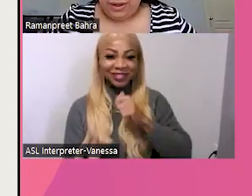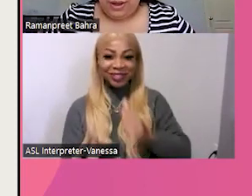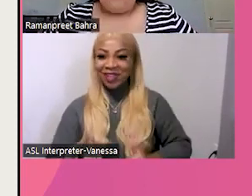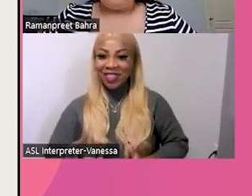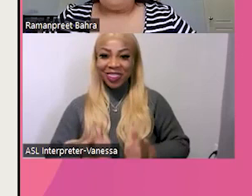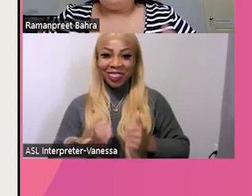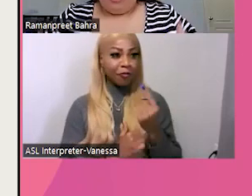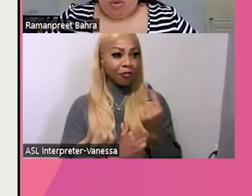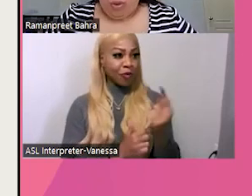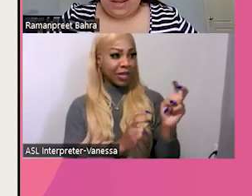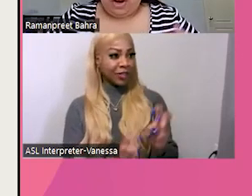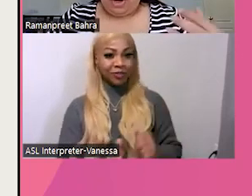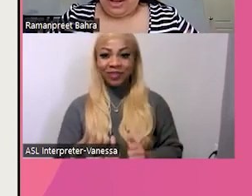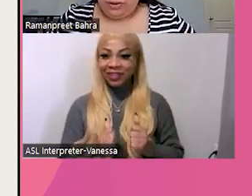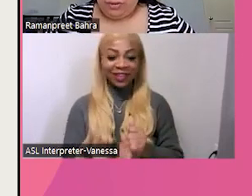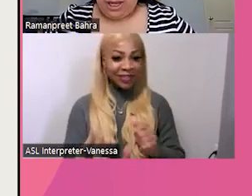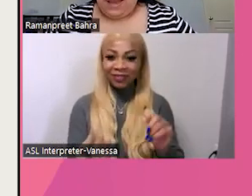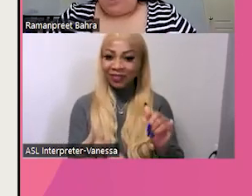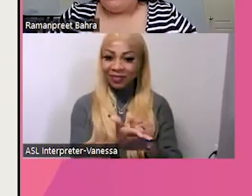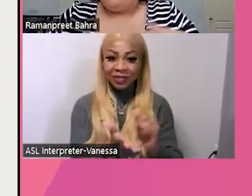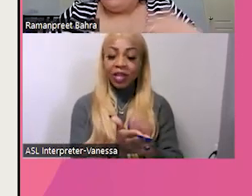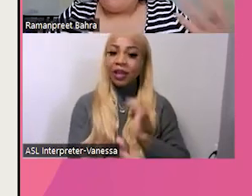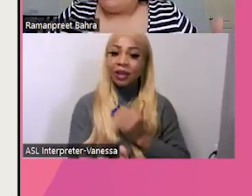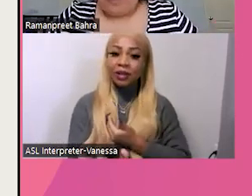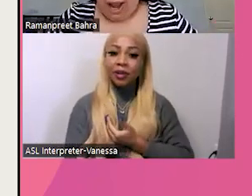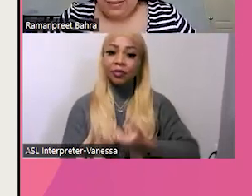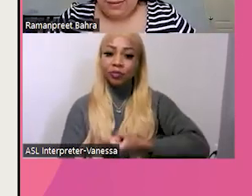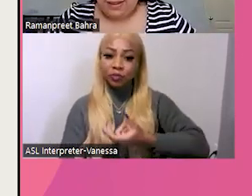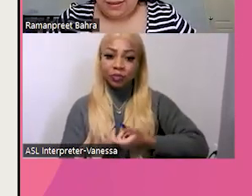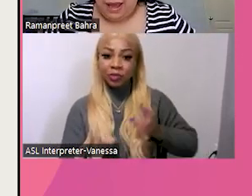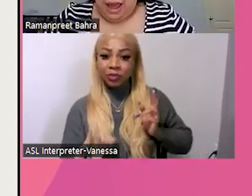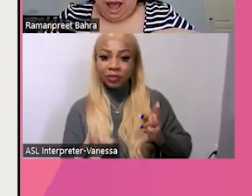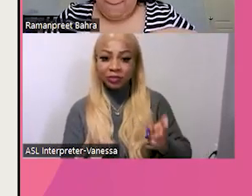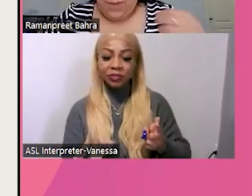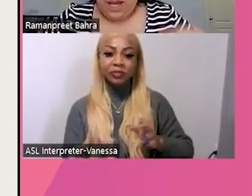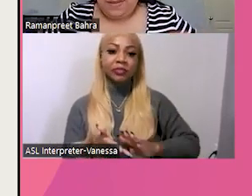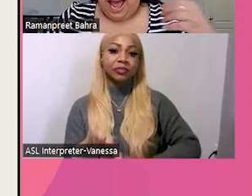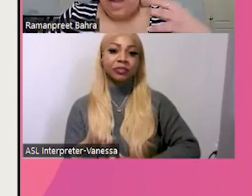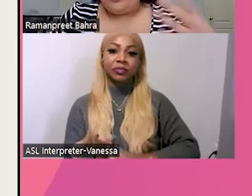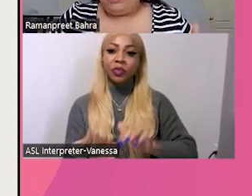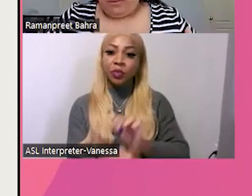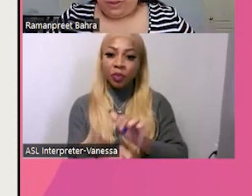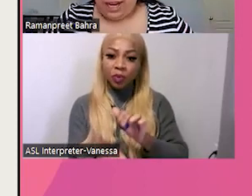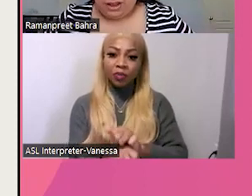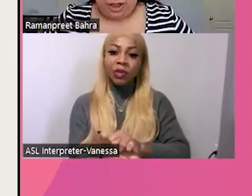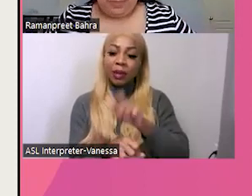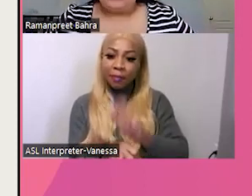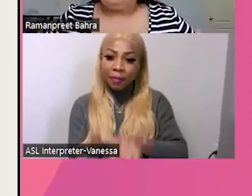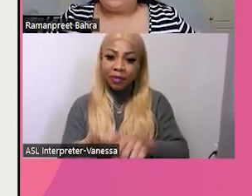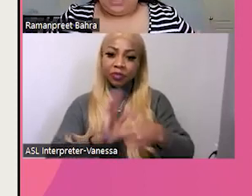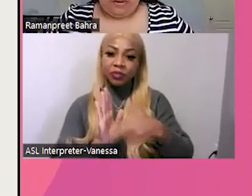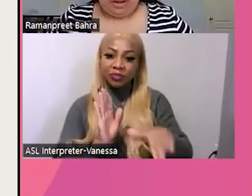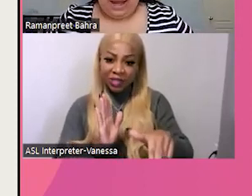seule, qu'il n'y a pas une seule question à un seul axe parce qu'on a des vies qui sont complexes. Ainsi, la praxis